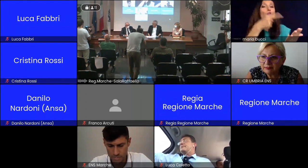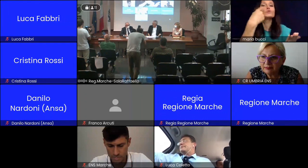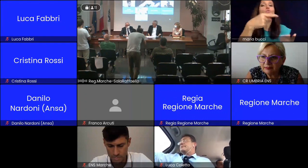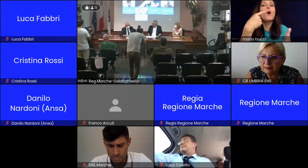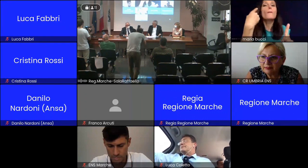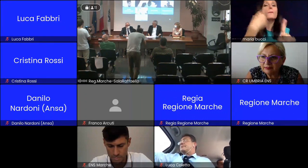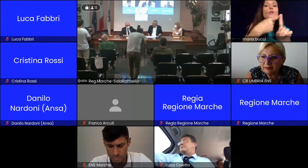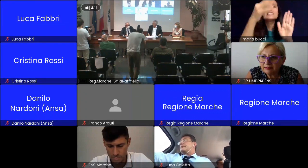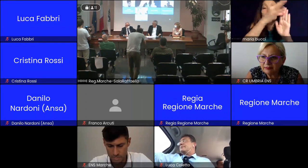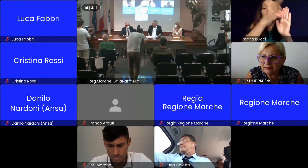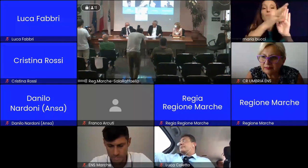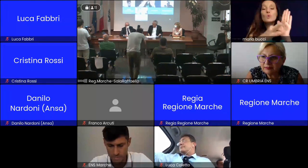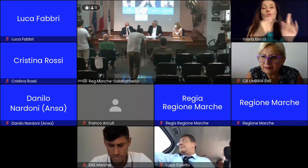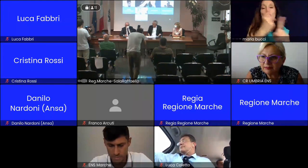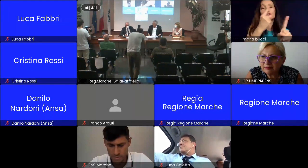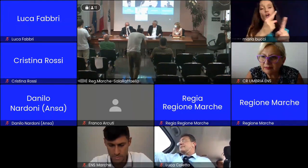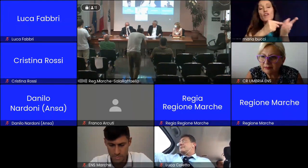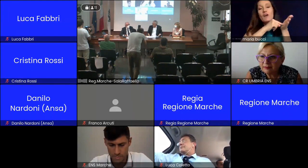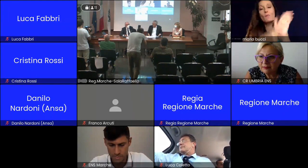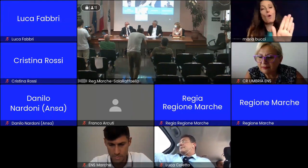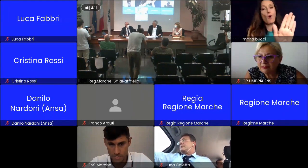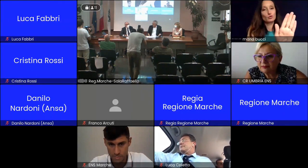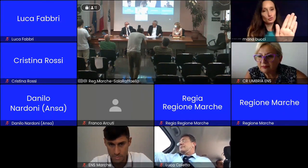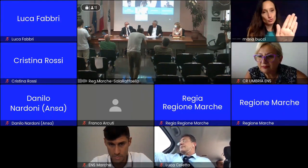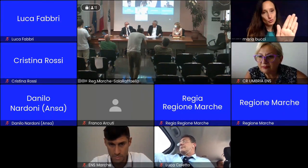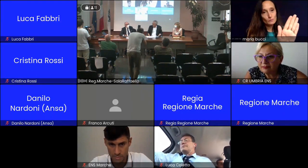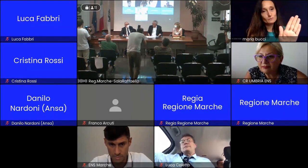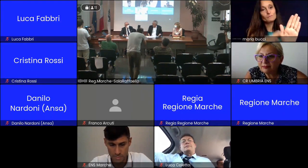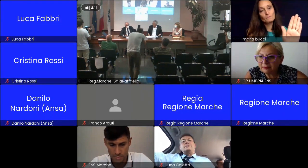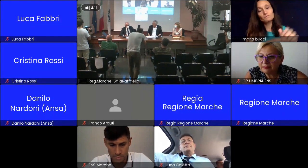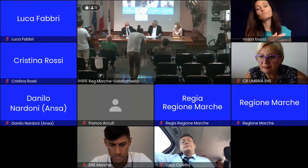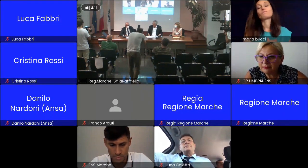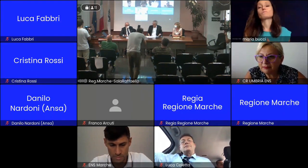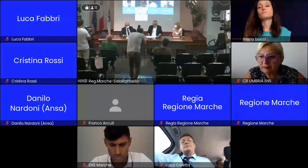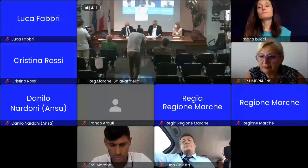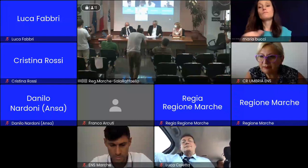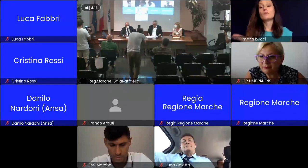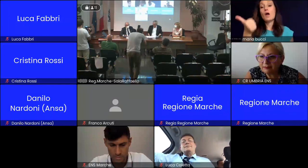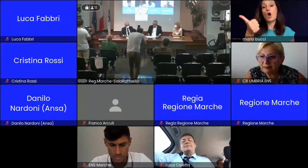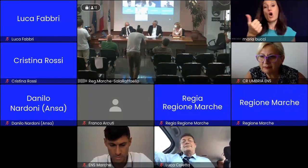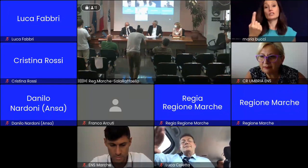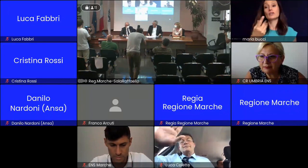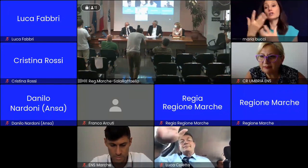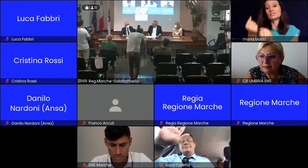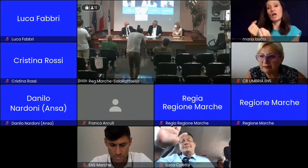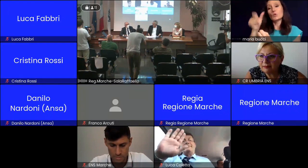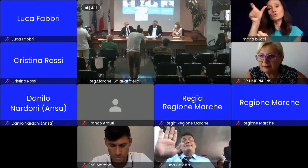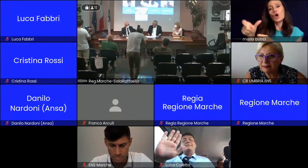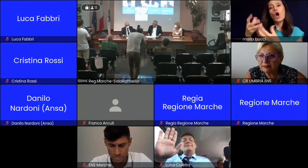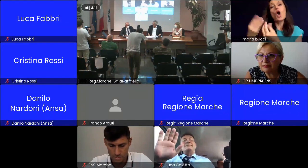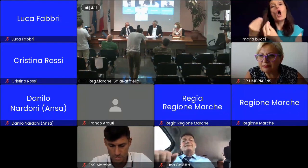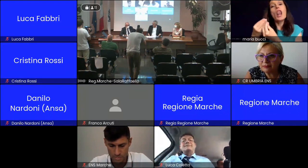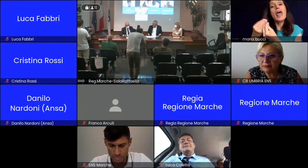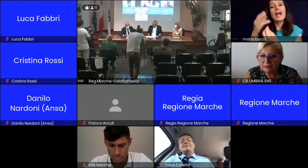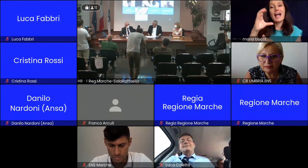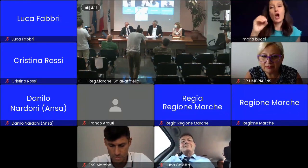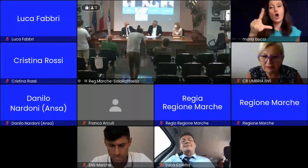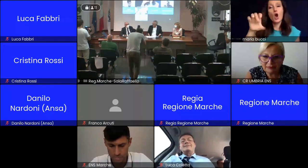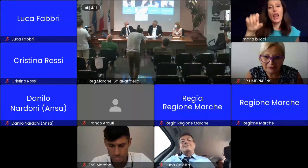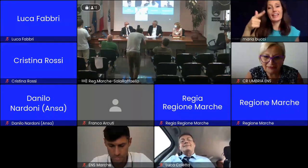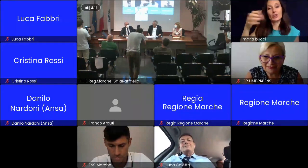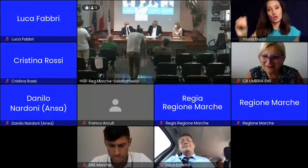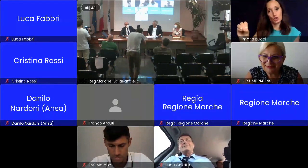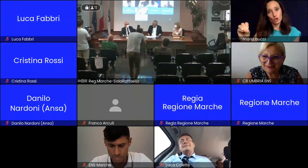di questo progetto. Innanzitutto saluto il collega Coletto e tutti i dirigenti, ma soprattutto ringrazio i